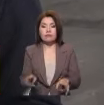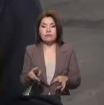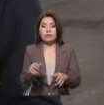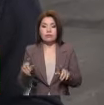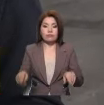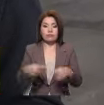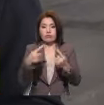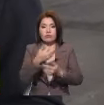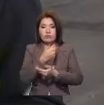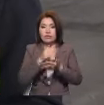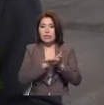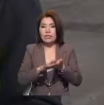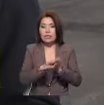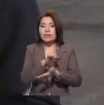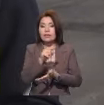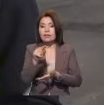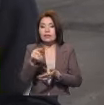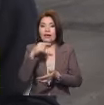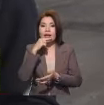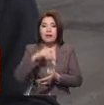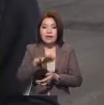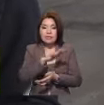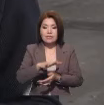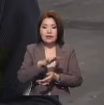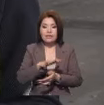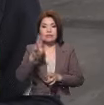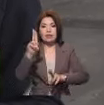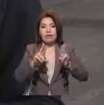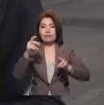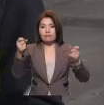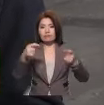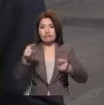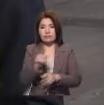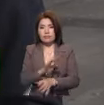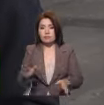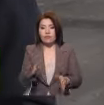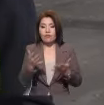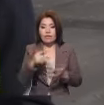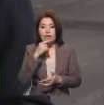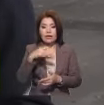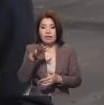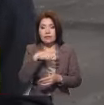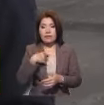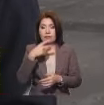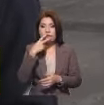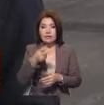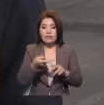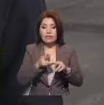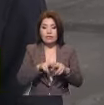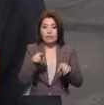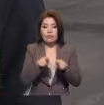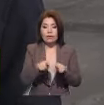вагондардың ешқайсысы мынау Россияның тіпті талаптарына сәйкес келмейді. Біз енді Ресейдің үстінен өтеміз, білесіздер. Сол кезде